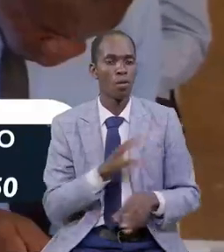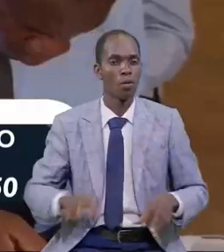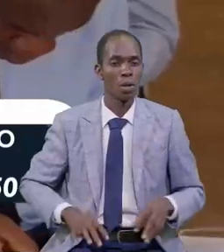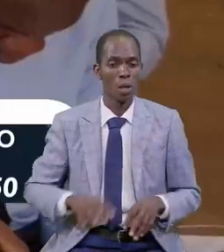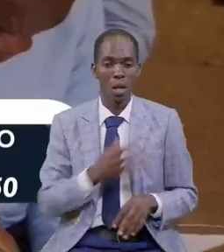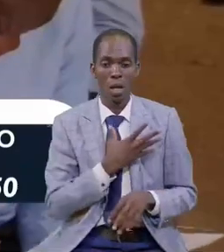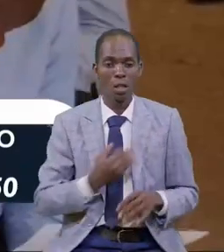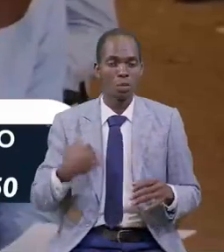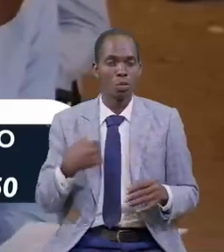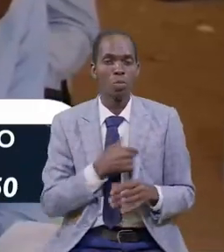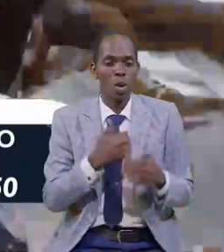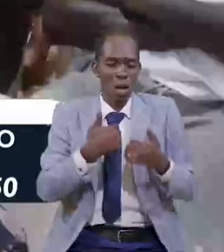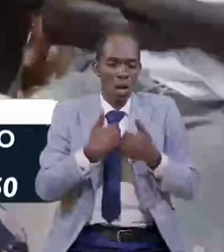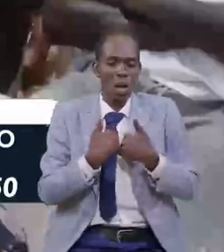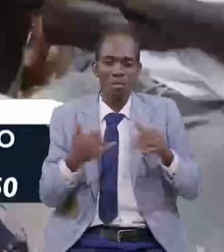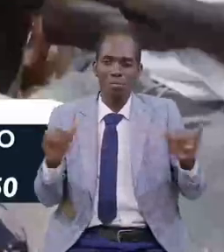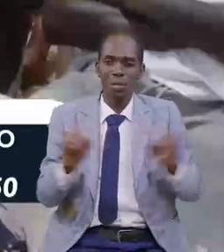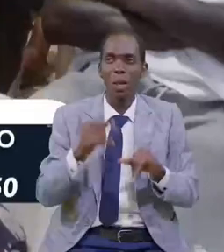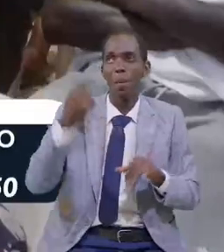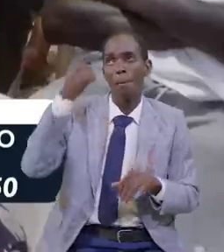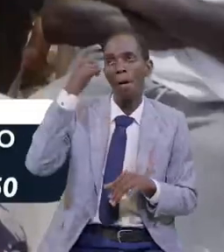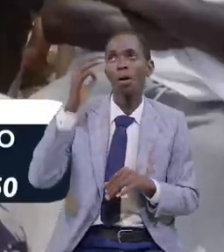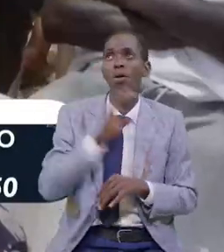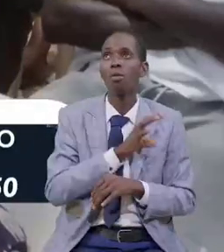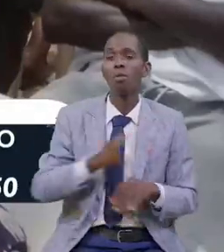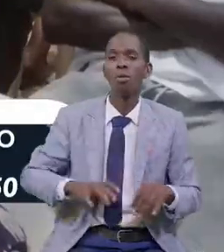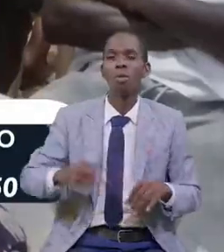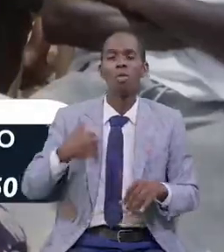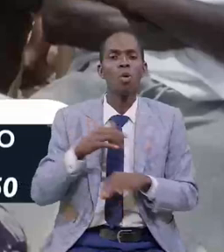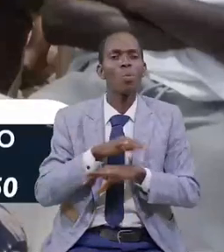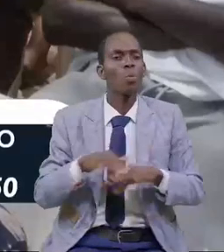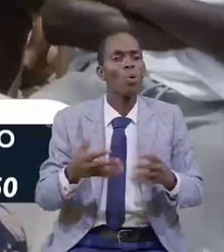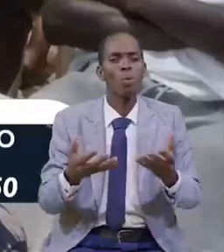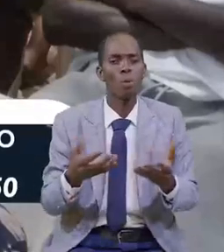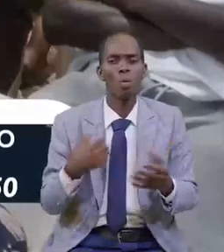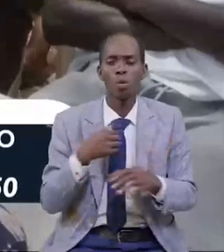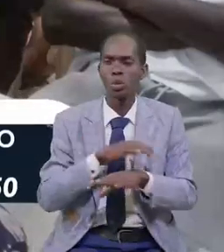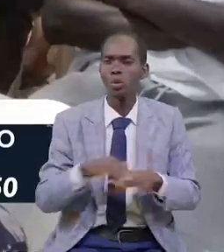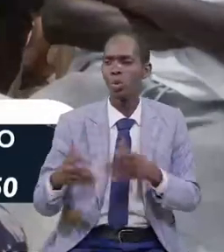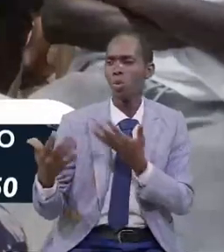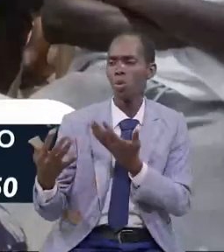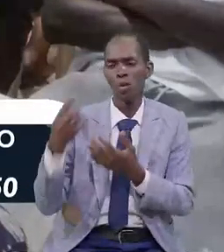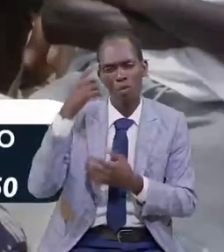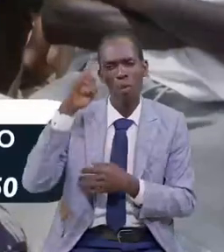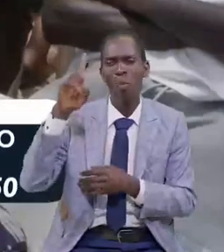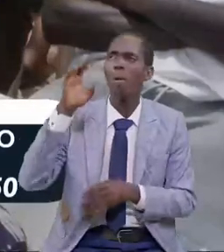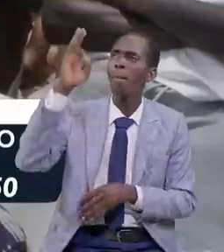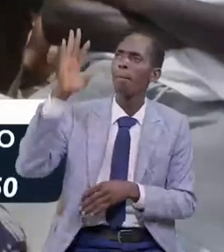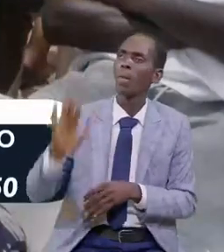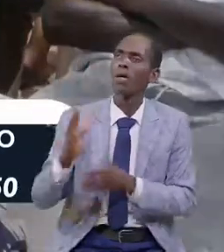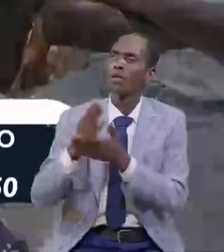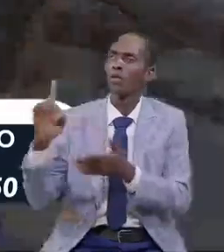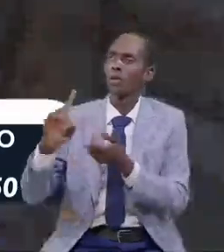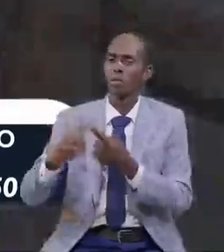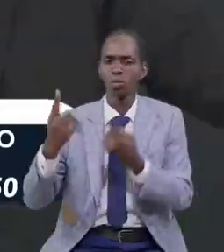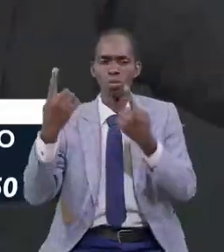les traces de Christ nous avons les sentiments de Christ nous n'attendons pas un pasteur de quelque part